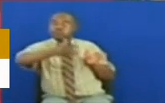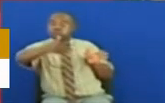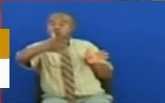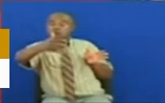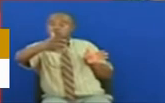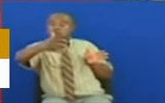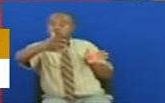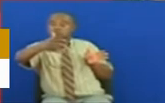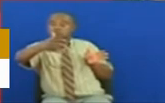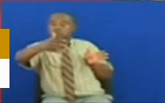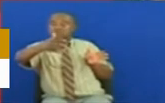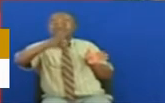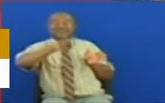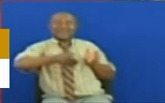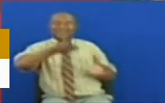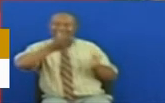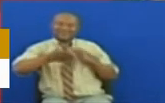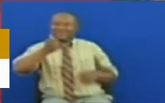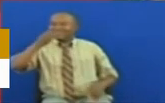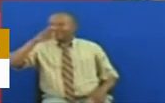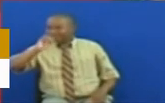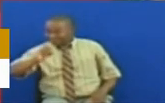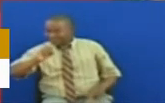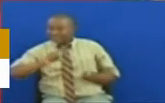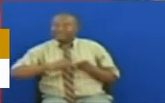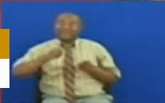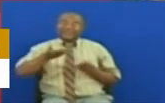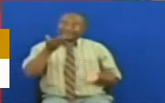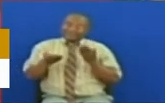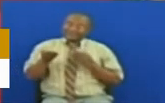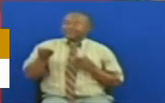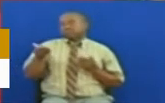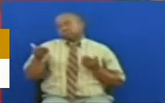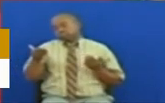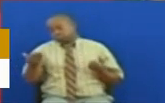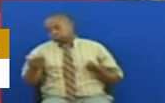zinakuja na baggage tani 30, tani 20, tani 40.